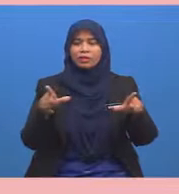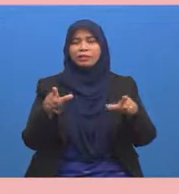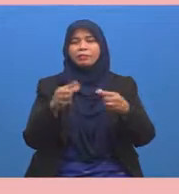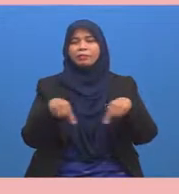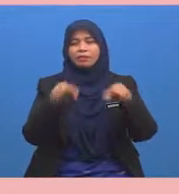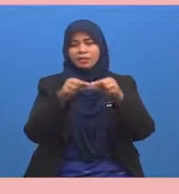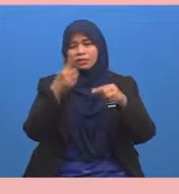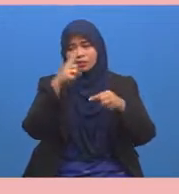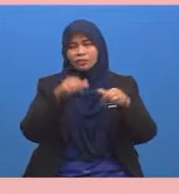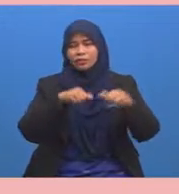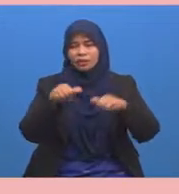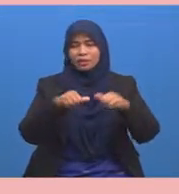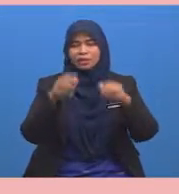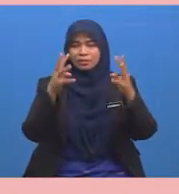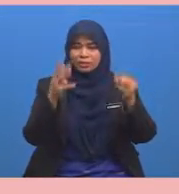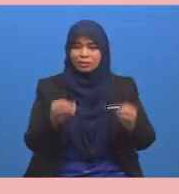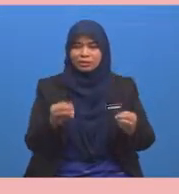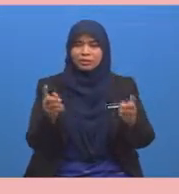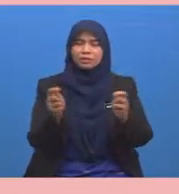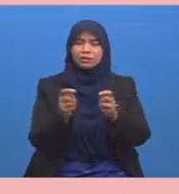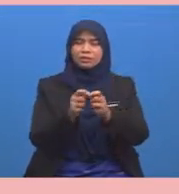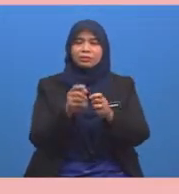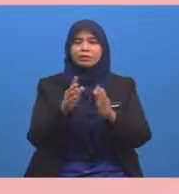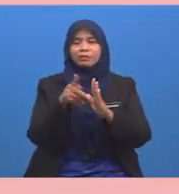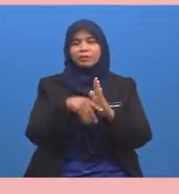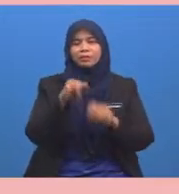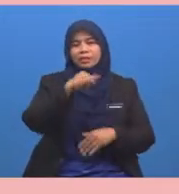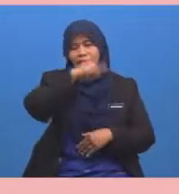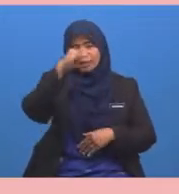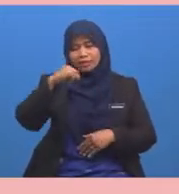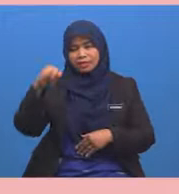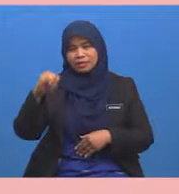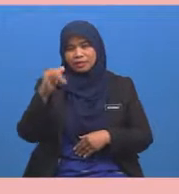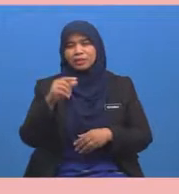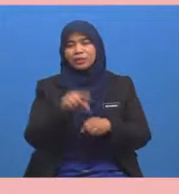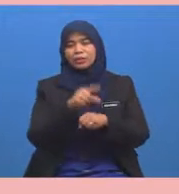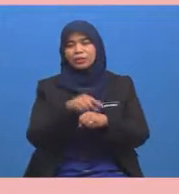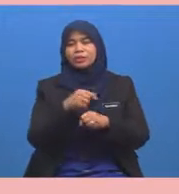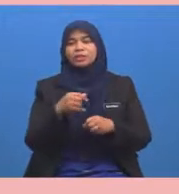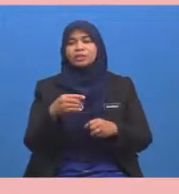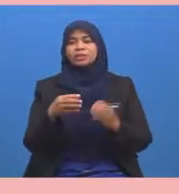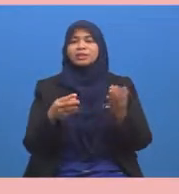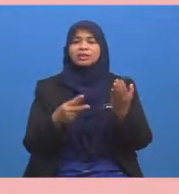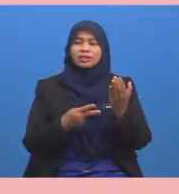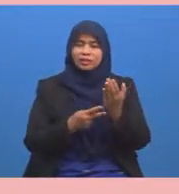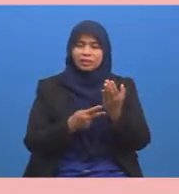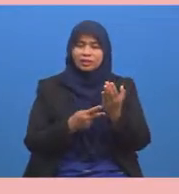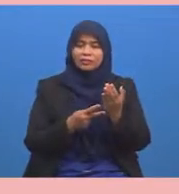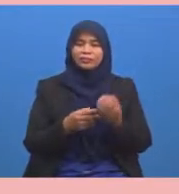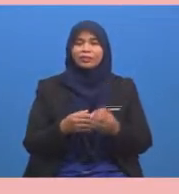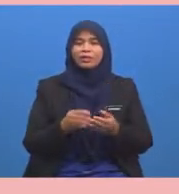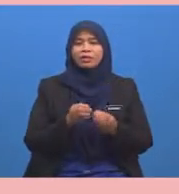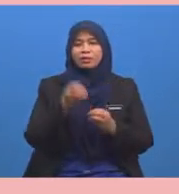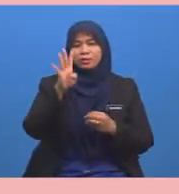penting kepada aktiviti manusia seperti perindustrian yang menggunakan jentera. Yang keempat,